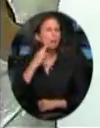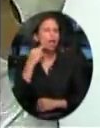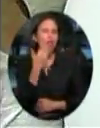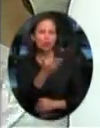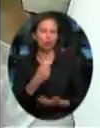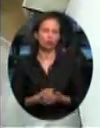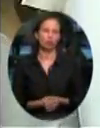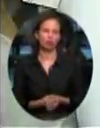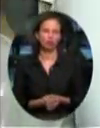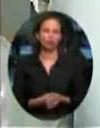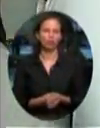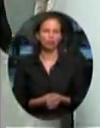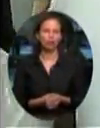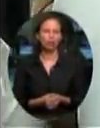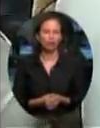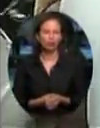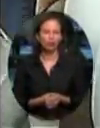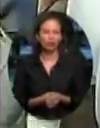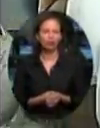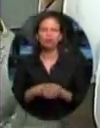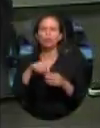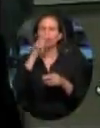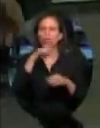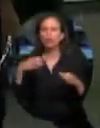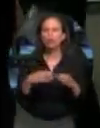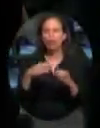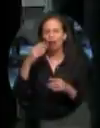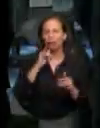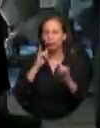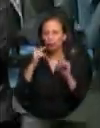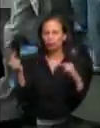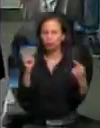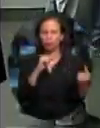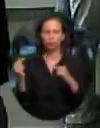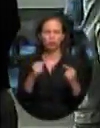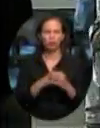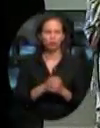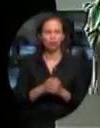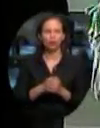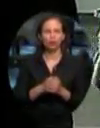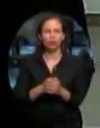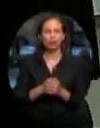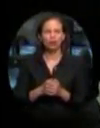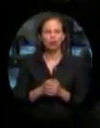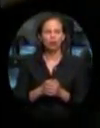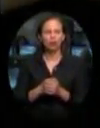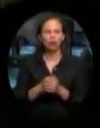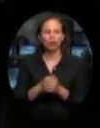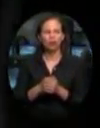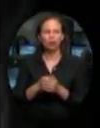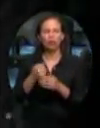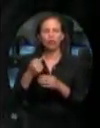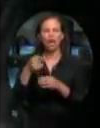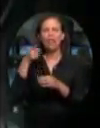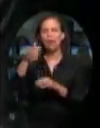כיסא! בשביל שר ביטחון! תתבייש! אלופים! אלופים להרוש יושב ראש מפלגה! אלופים